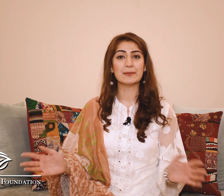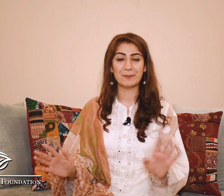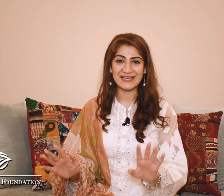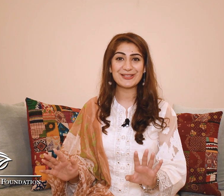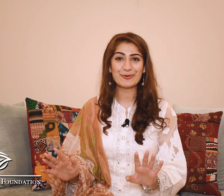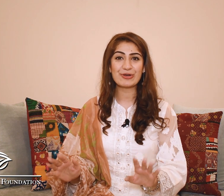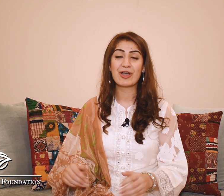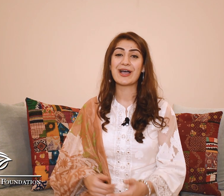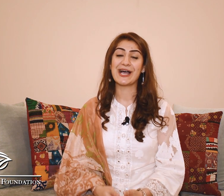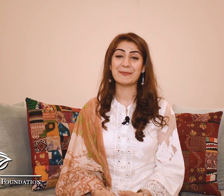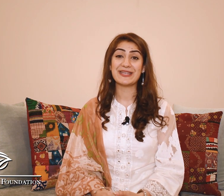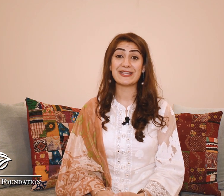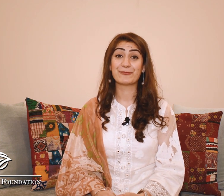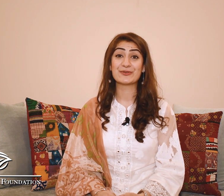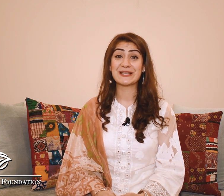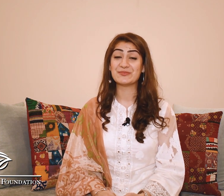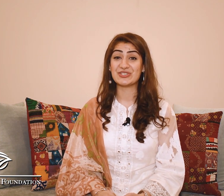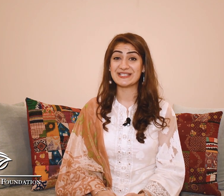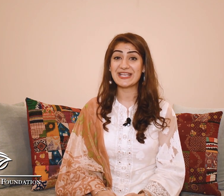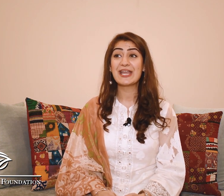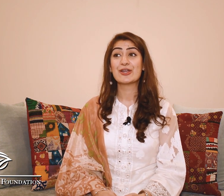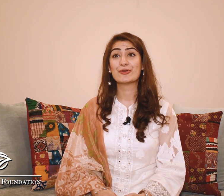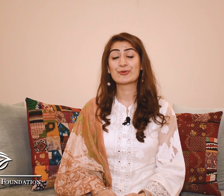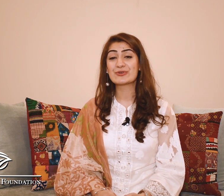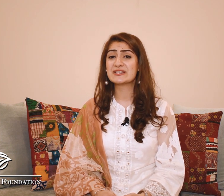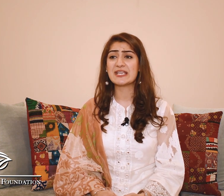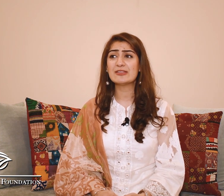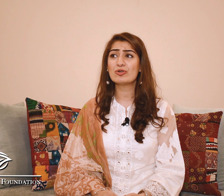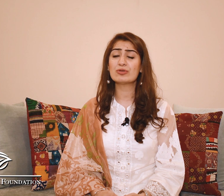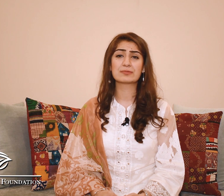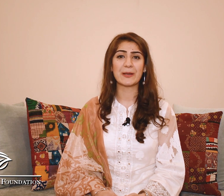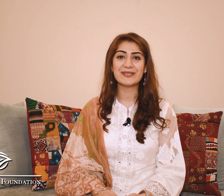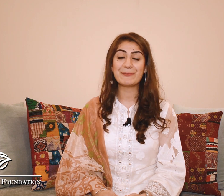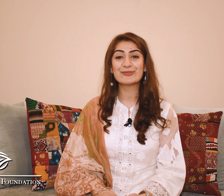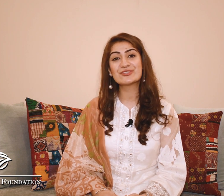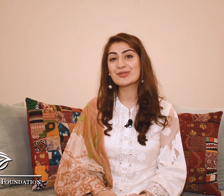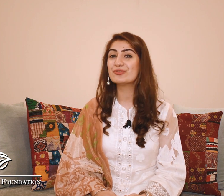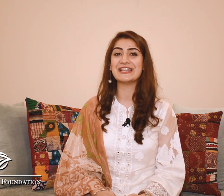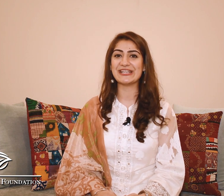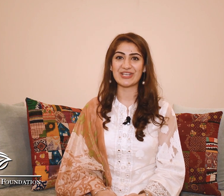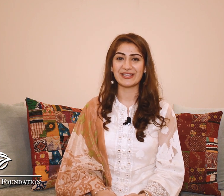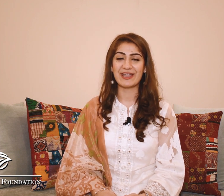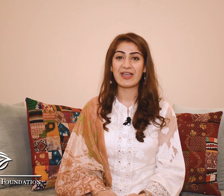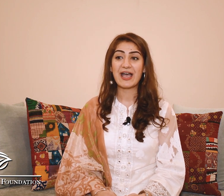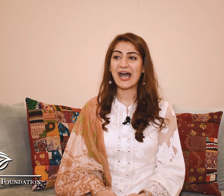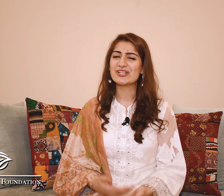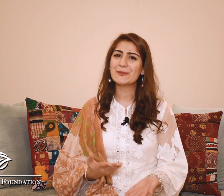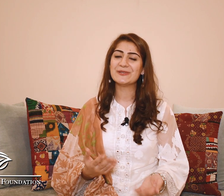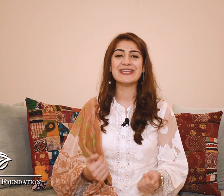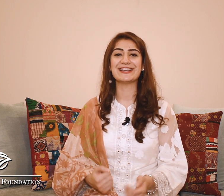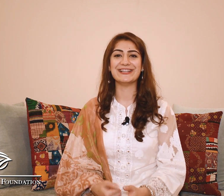लेकिन तो हमें WhatsApp चीजें रोज नहीं तो कभी-कभी तो जरूर